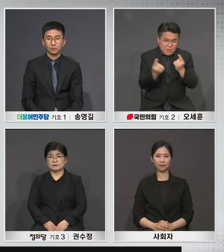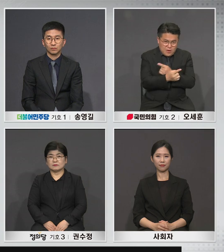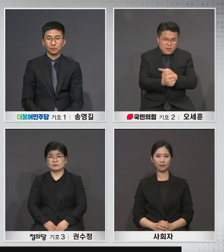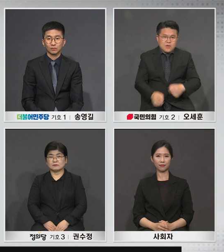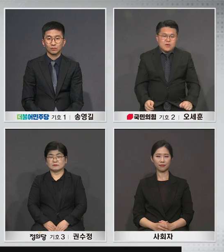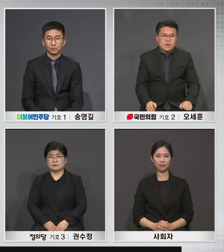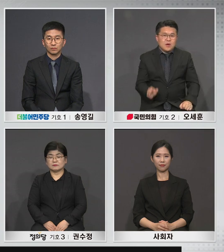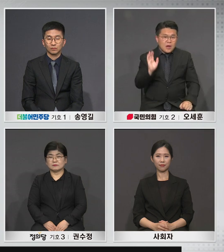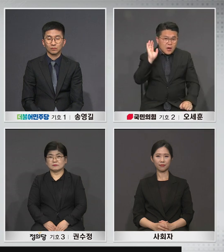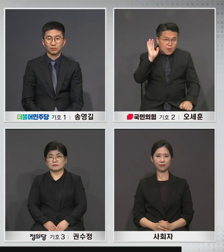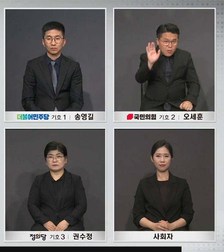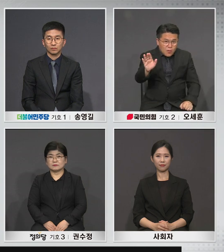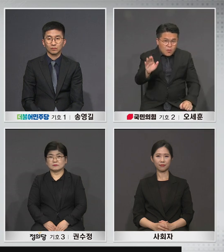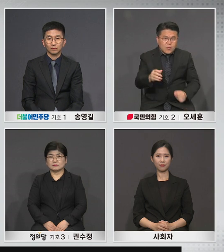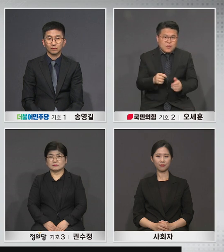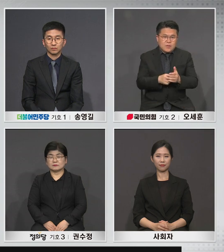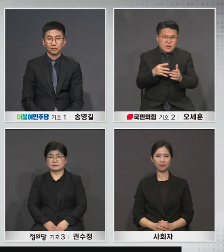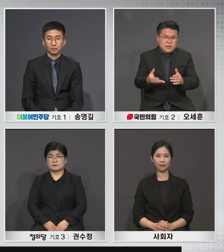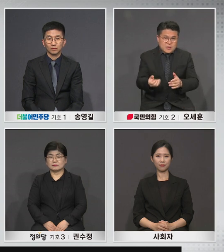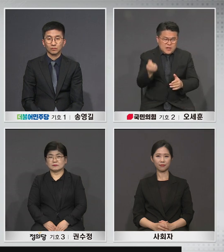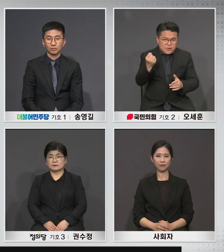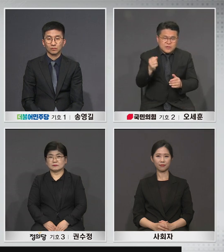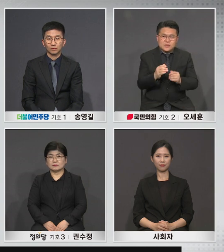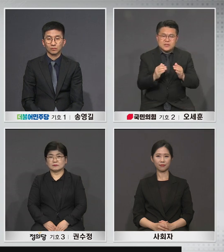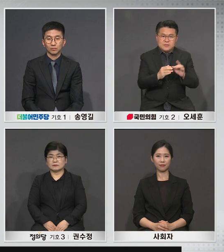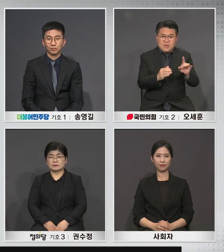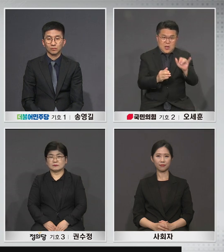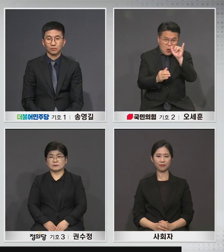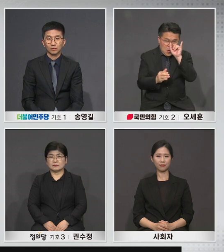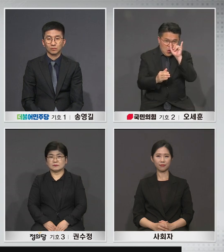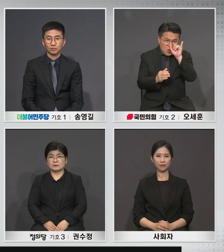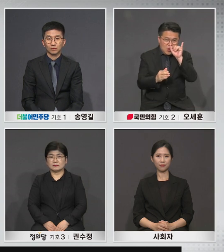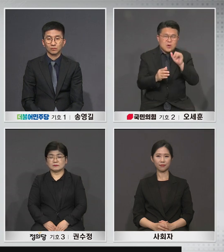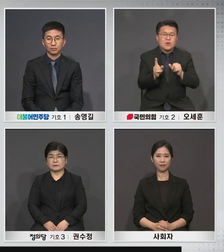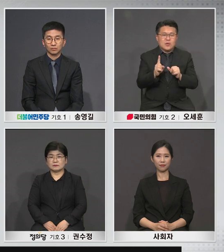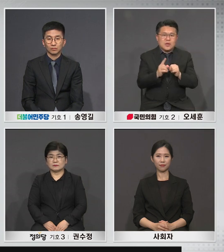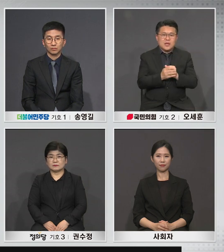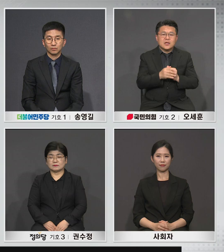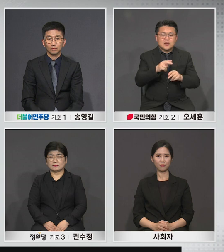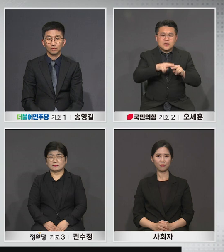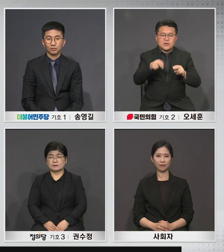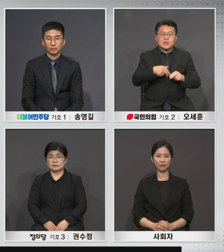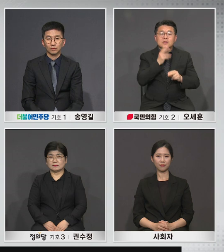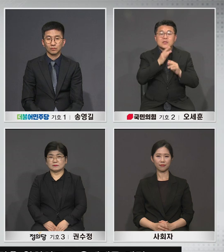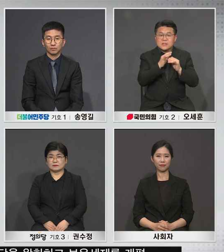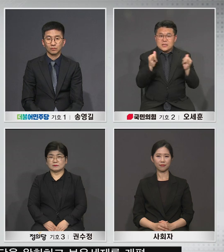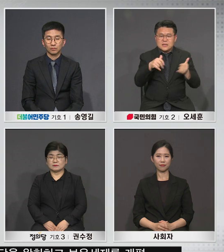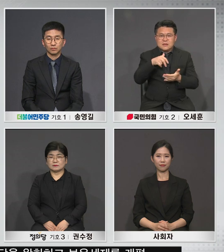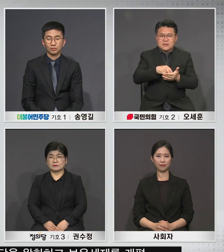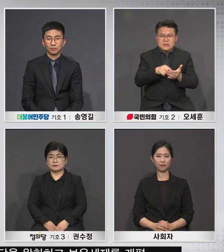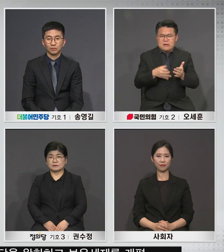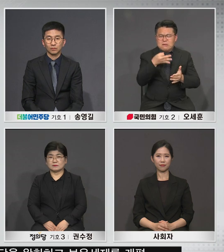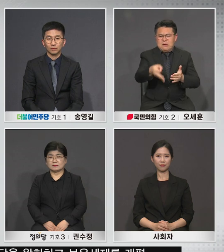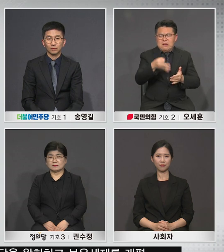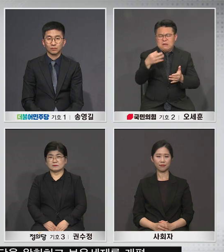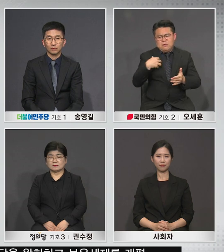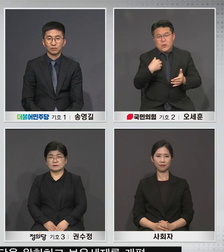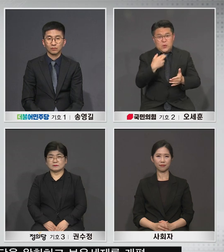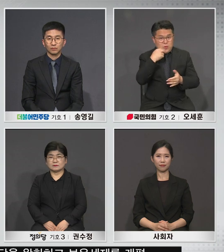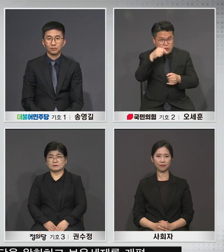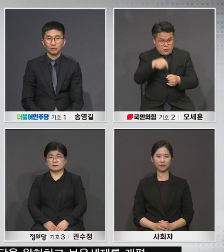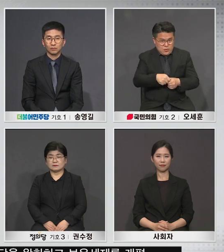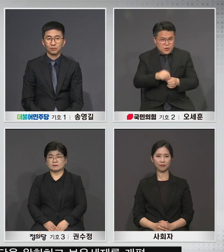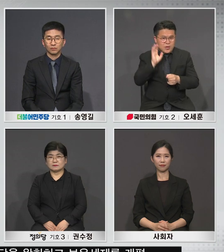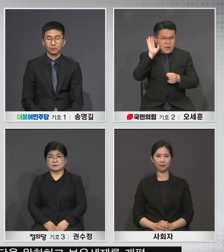1가구 1주택 은퇴 고령자분들 특히 고통받지 않도록 정부와 긴밀히 협의해서 빠른 시일 내에